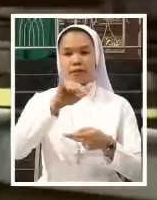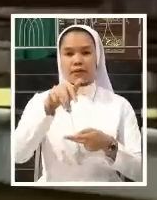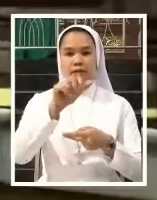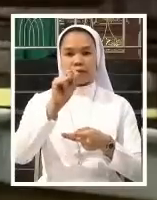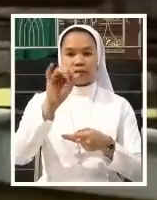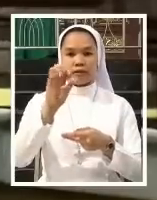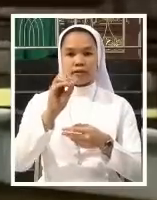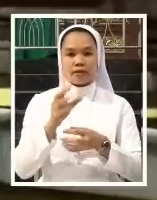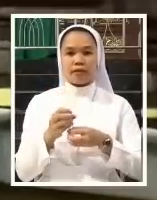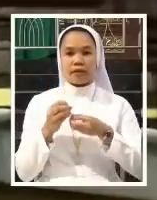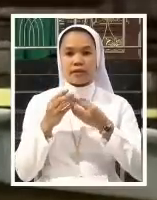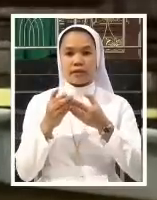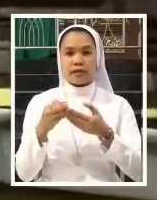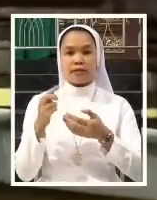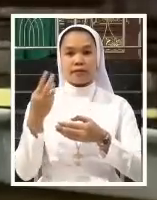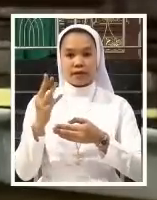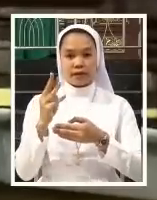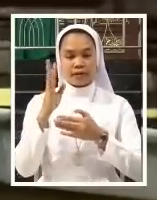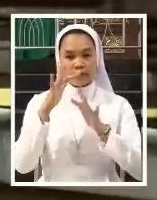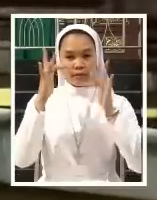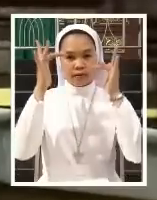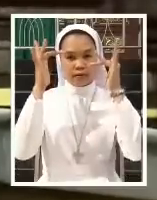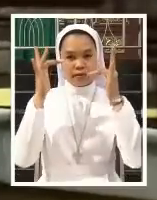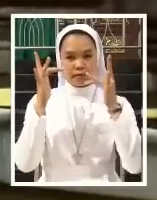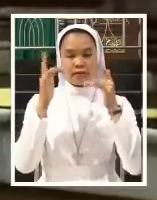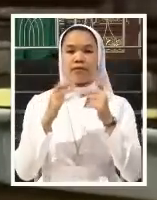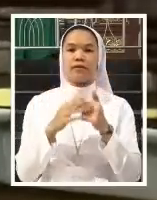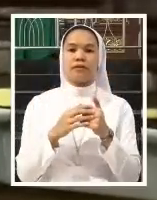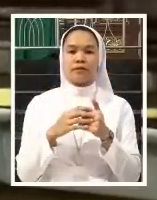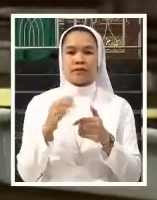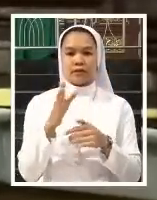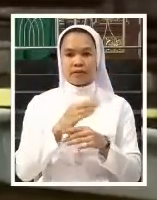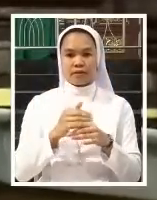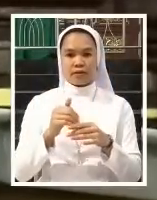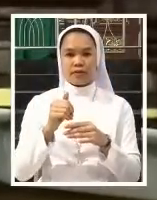Magtao sa inda nin korona imbes abo.